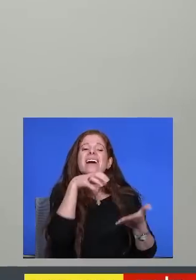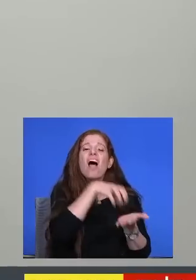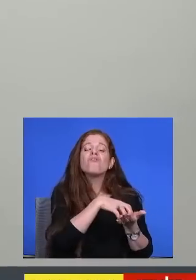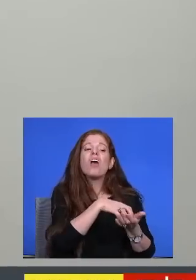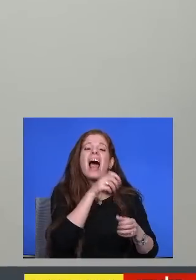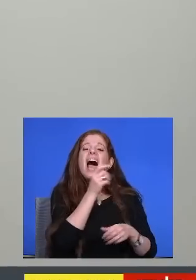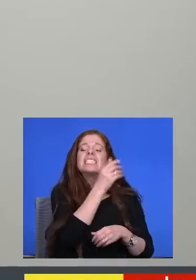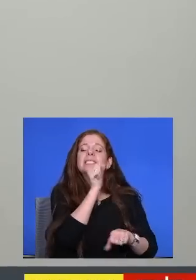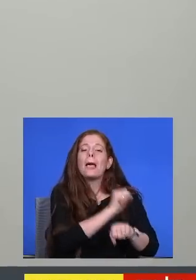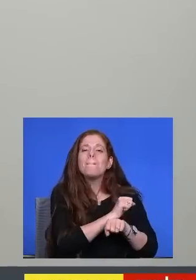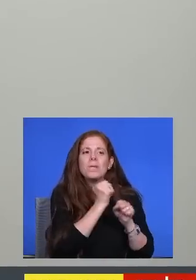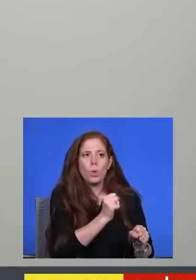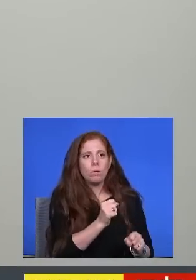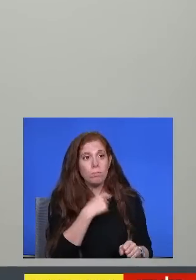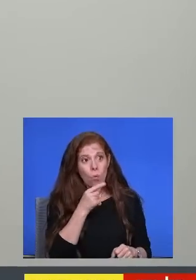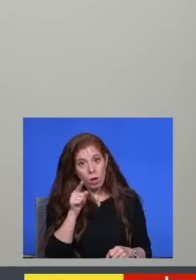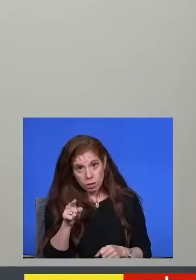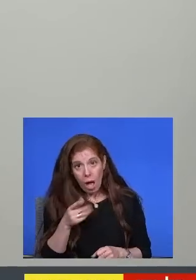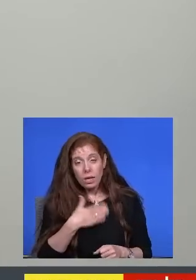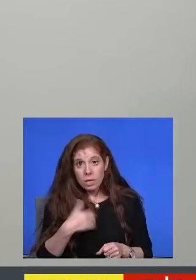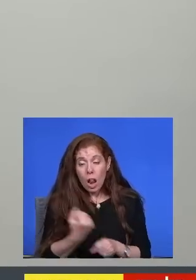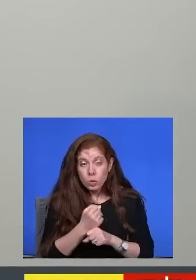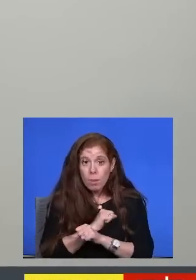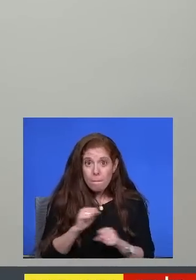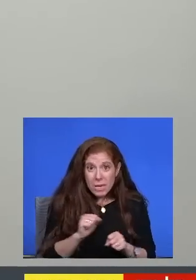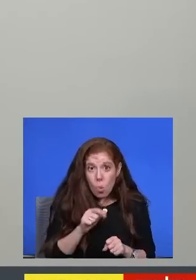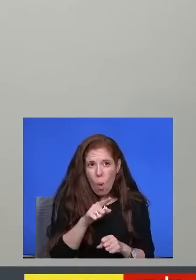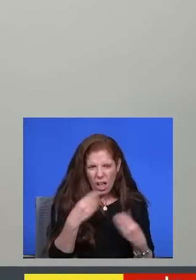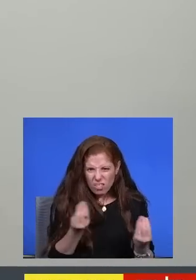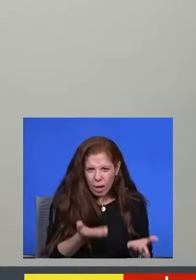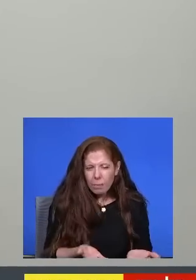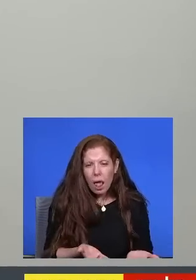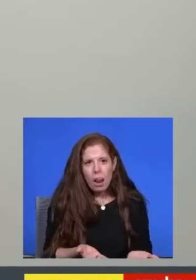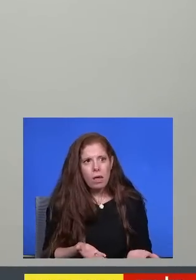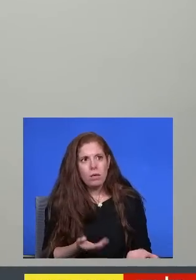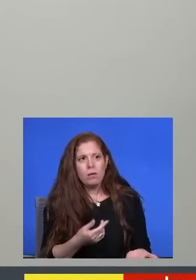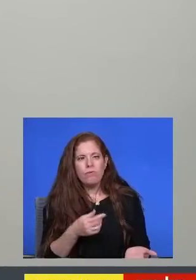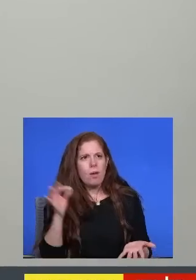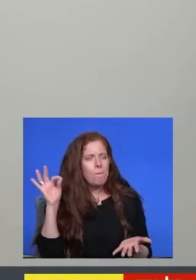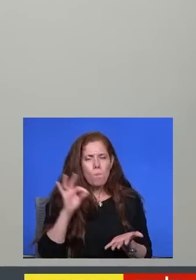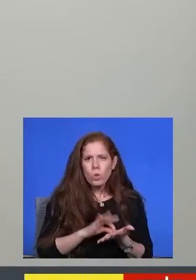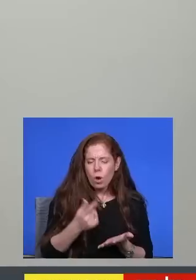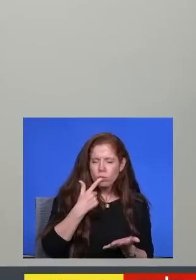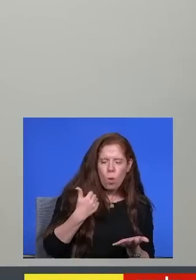פעיל לטרור שהיית בדרך לבצע פיגוע ודברים כאלה, ובאותם רגעים שהוא אמר לי את זה,